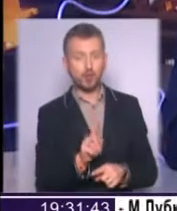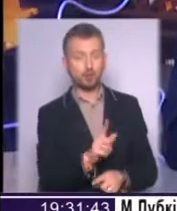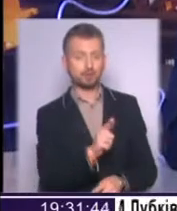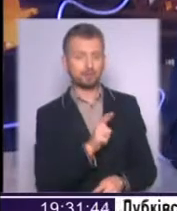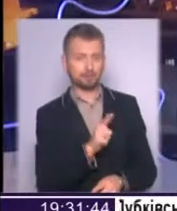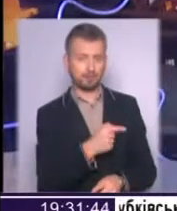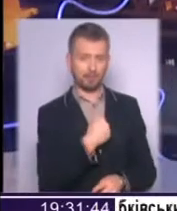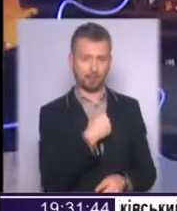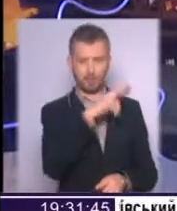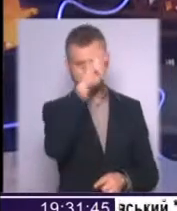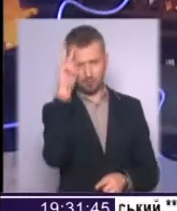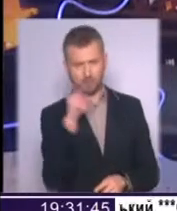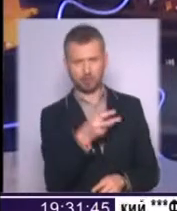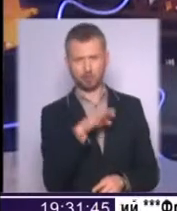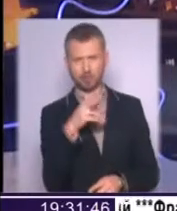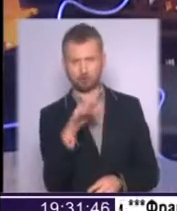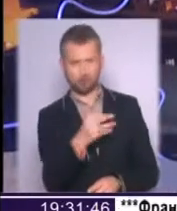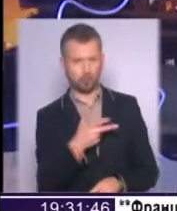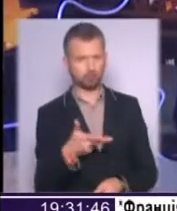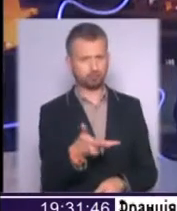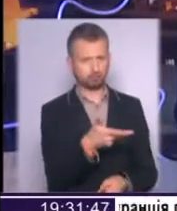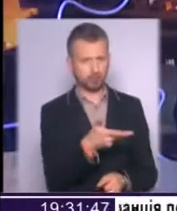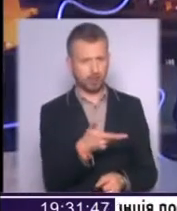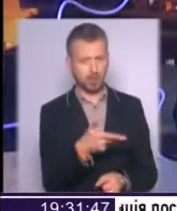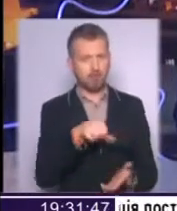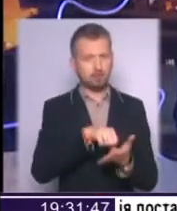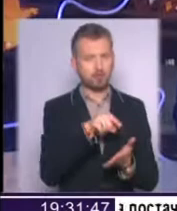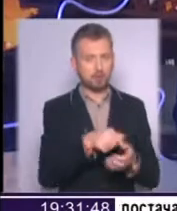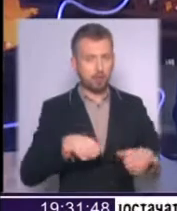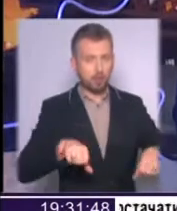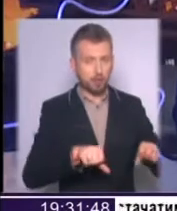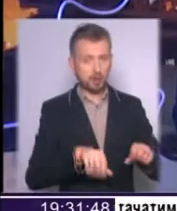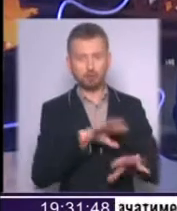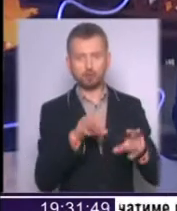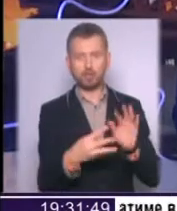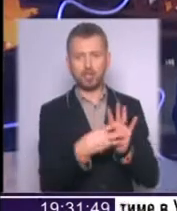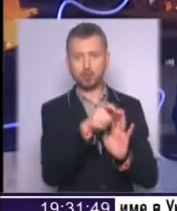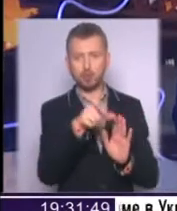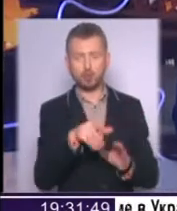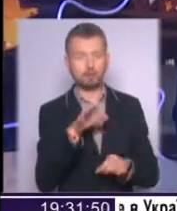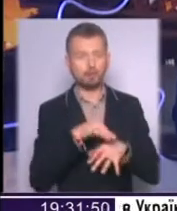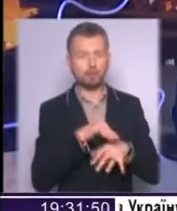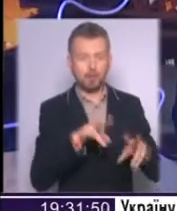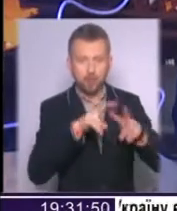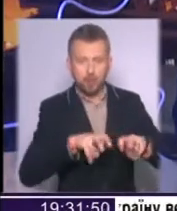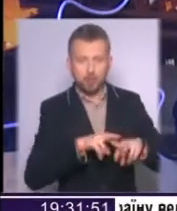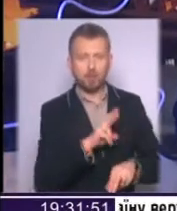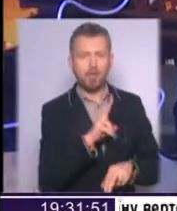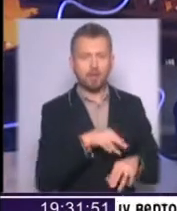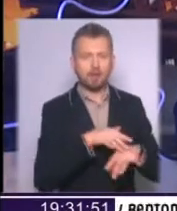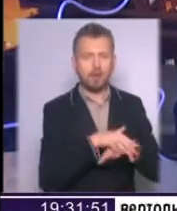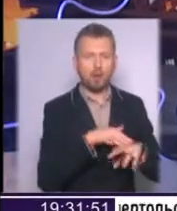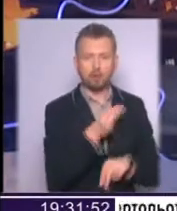Володимирою Тимошенко, з Олегом Ляшком, з іншими депутатами, членами тієї комісії, нас всього 9 чоловік, проведемо розслідування. А як же нараховують